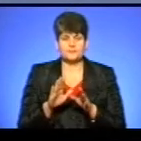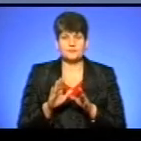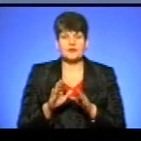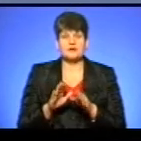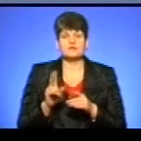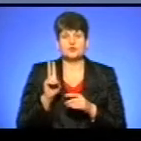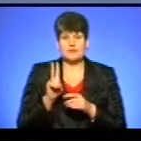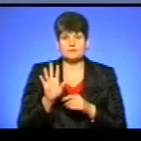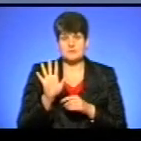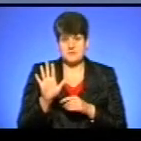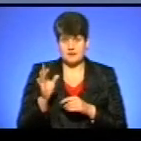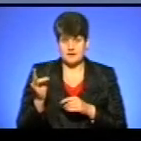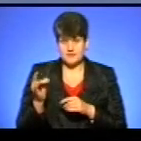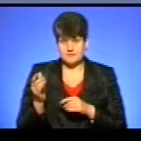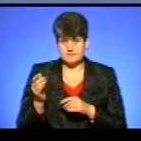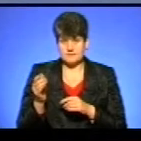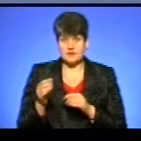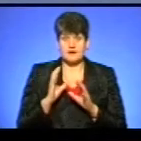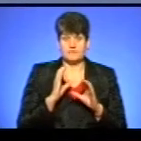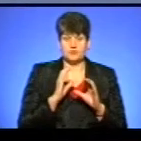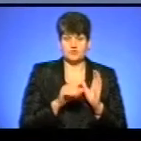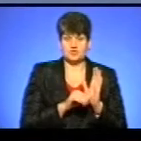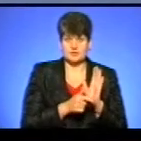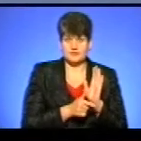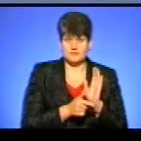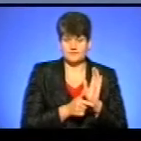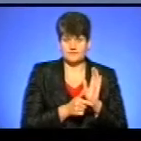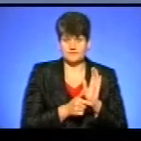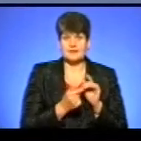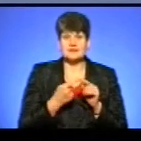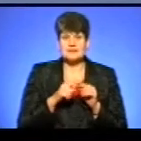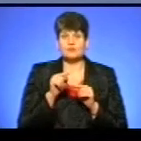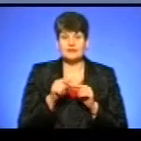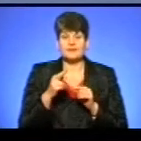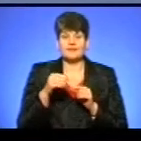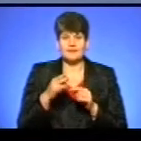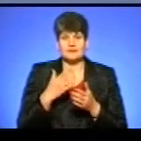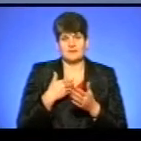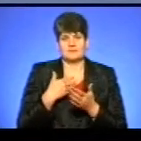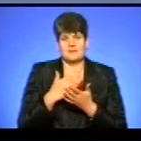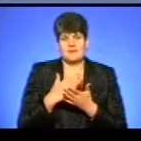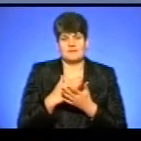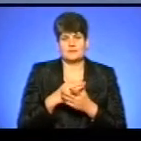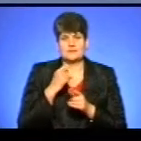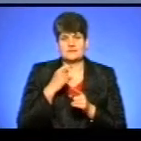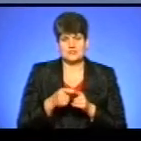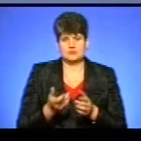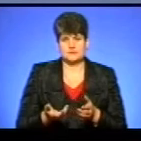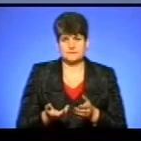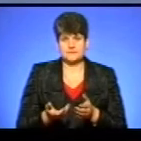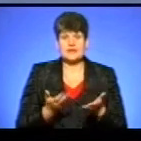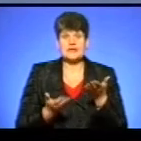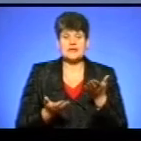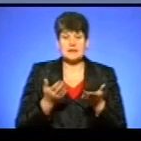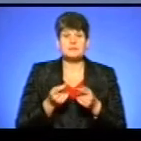становить в тролейбусі 5 гривень, в автобусі 6 гривень. Це по тих даних, які ми маємо поданих по звітності. Якщо